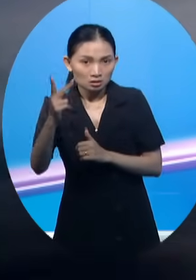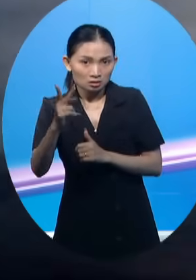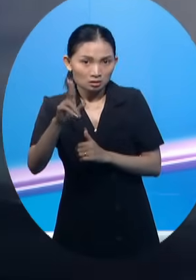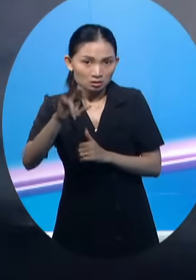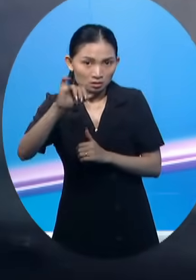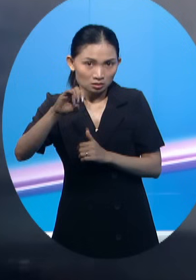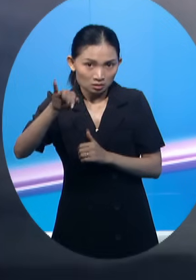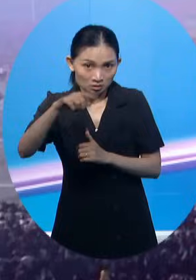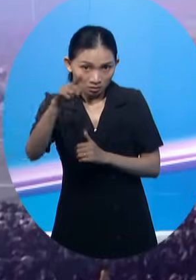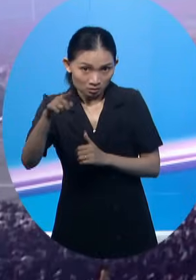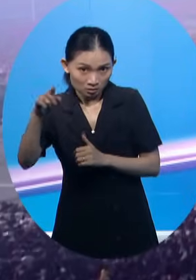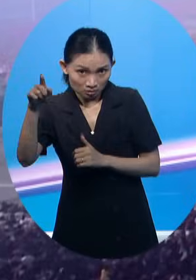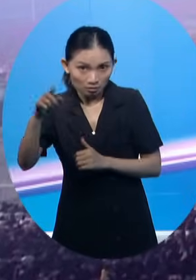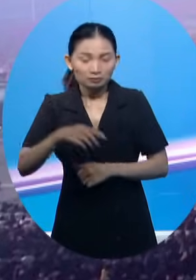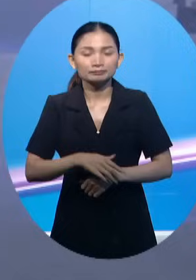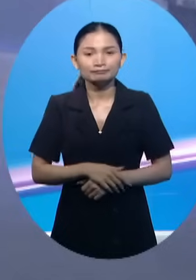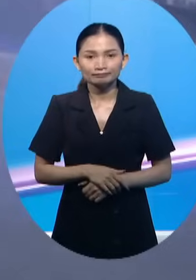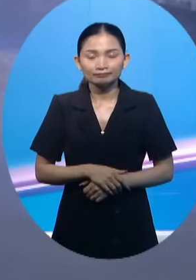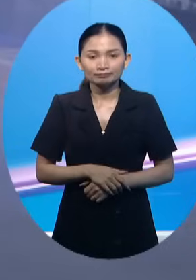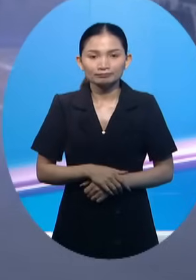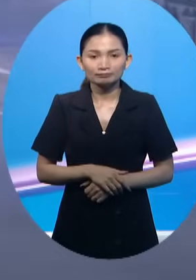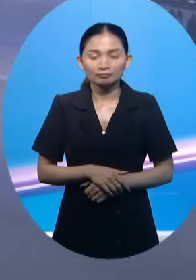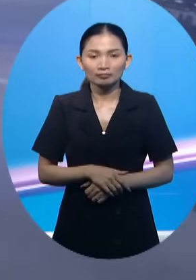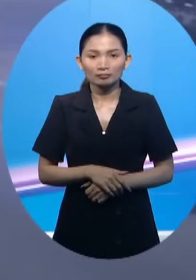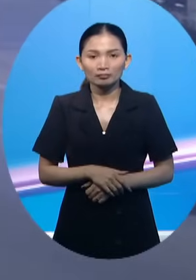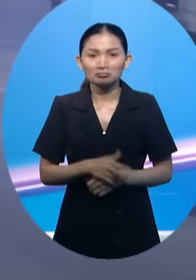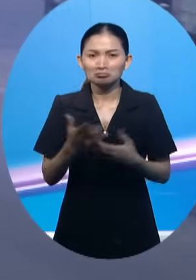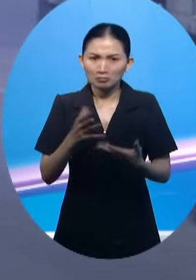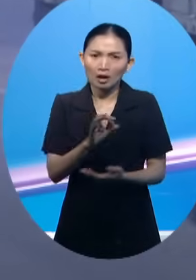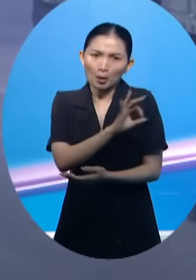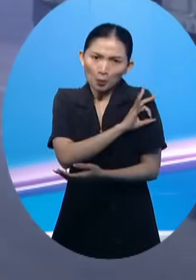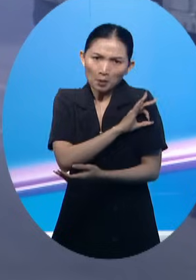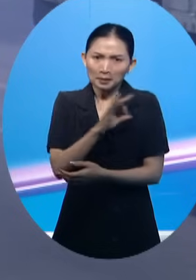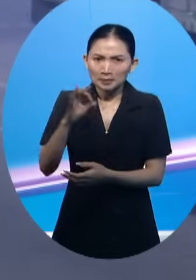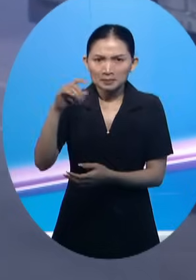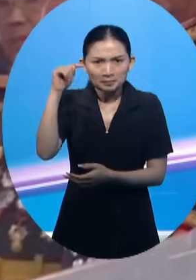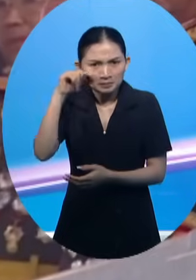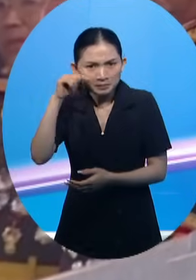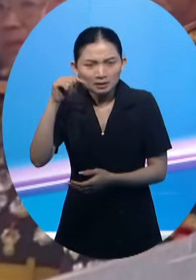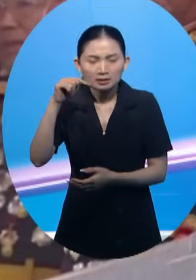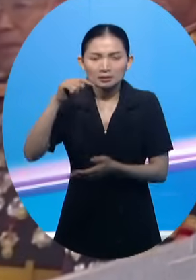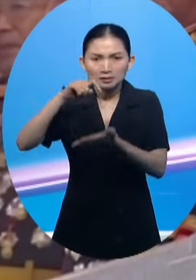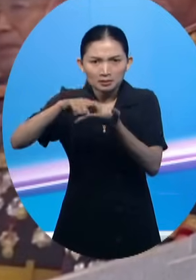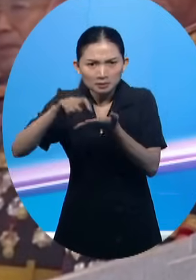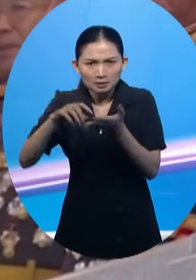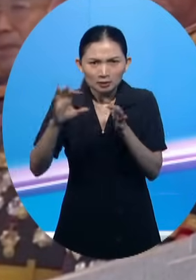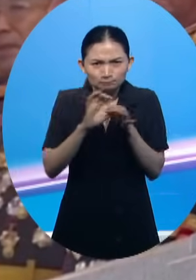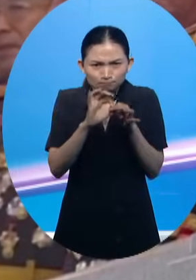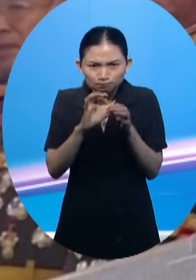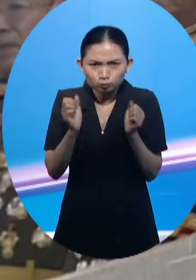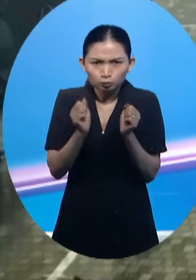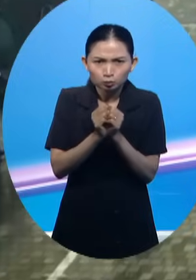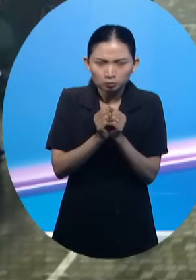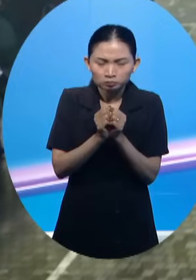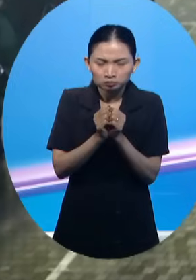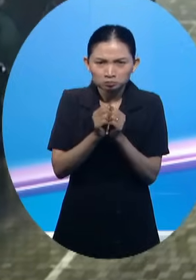ứng và liên hệ chặt chẽ với Mỹ và Nhật Bản. Nếu được xác nhận, đây sẽ là vụ phóng tên lửa đạn đạo liên lục địa thứ 5 của Triều Tiên trong